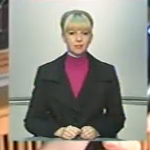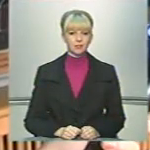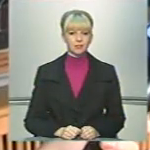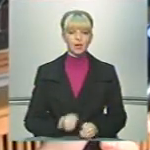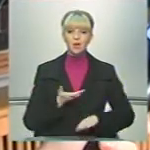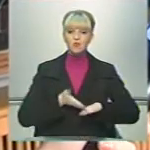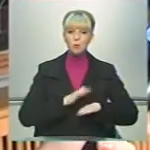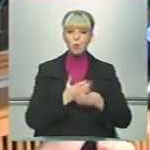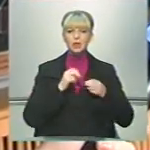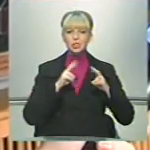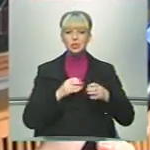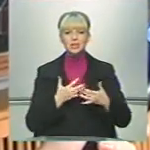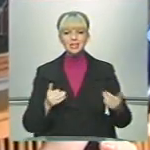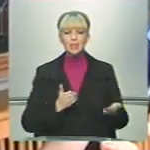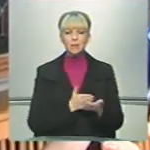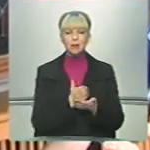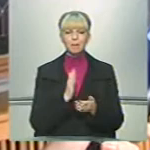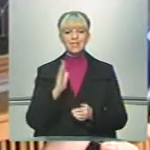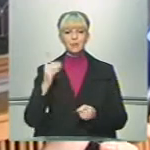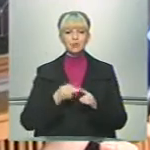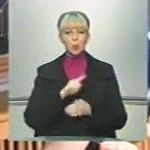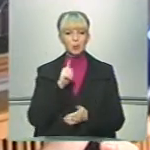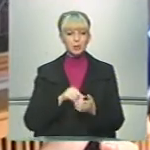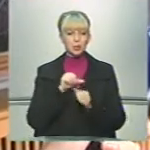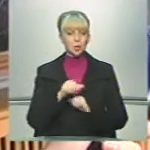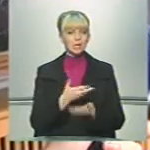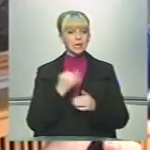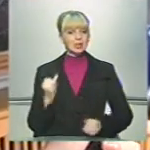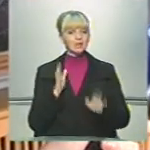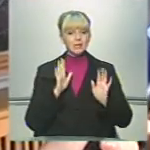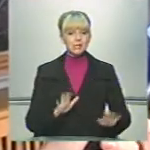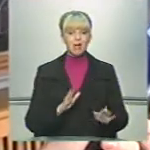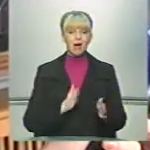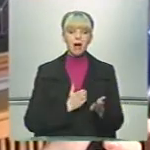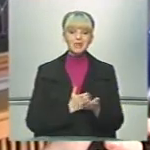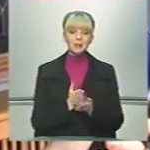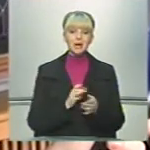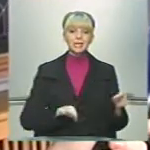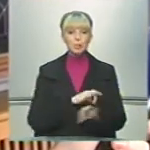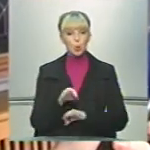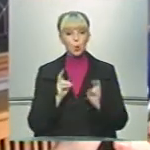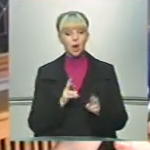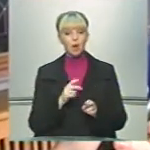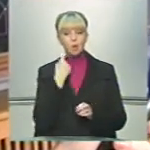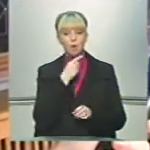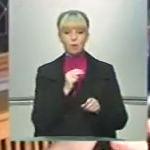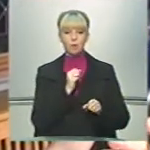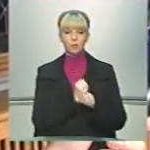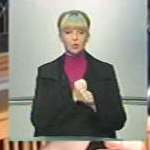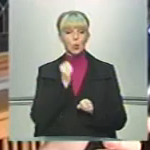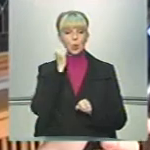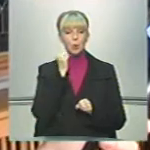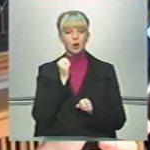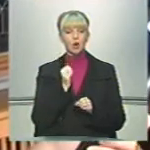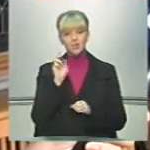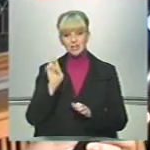У Польщі ми досліджуємо різні перспективи цього питання. Зокрема, нас цікавить не лише аспект теоретичний, як мова функціонує у костелі чи